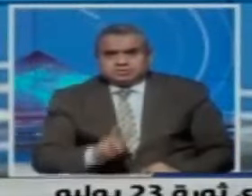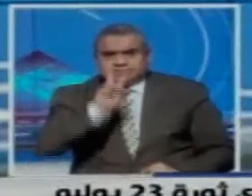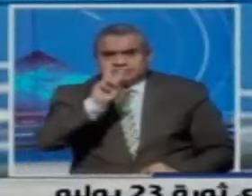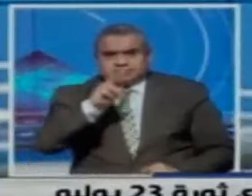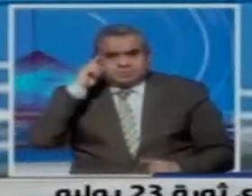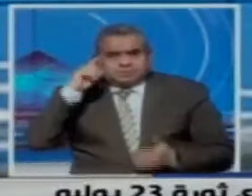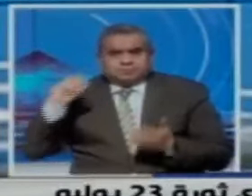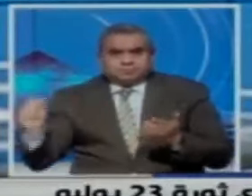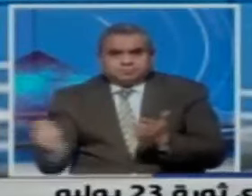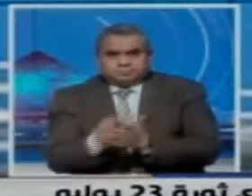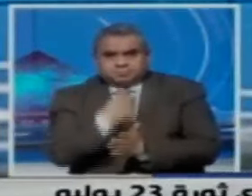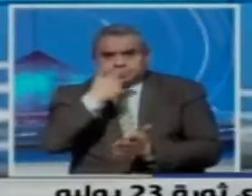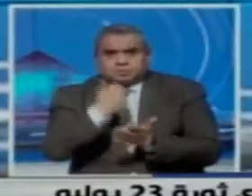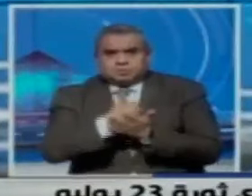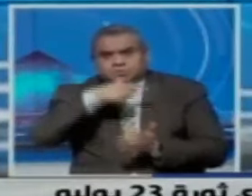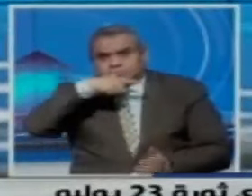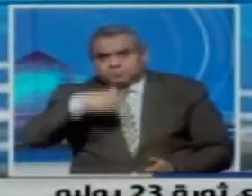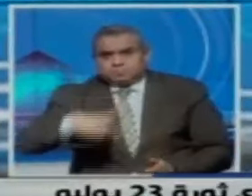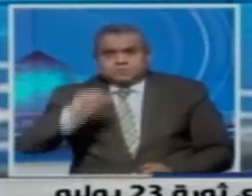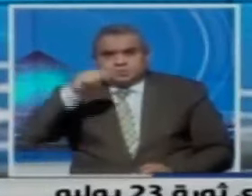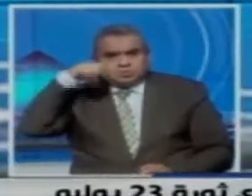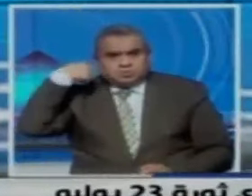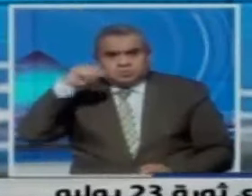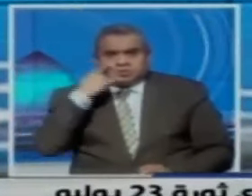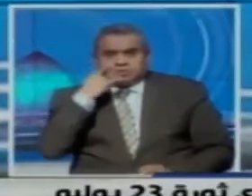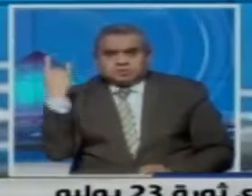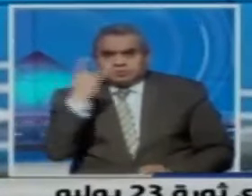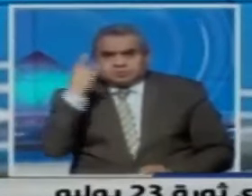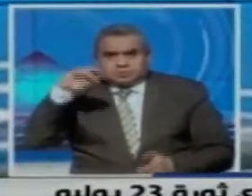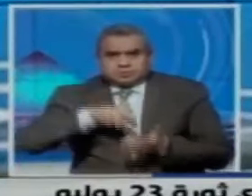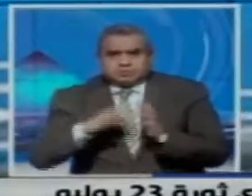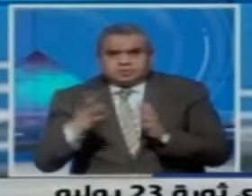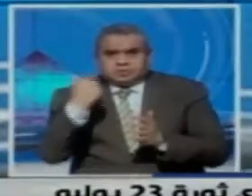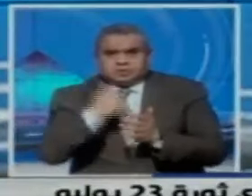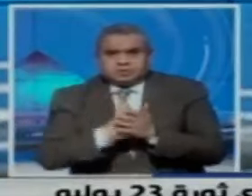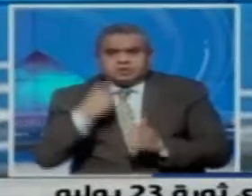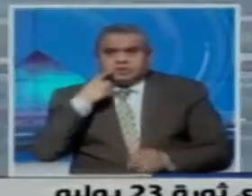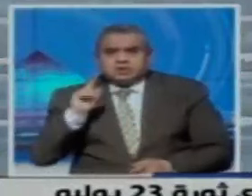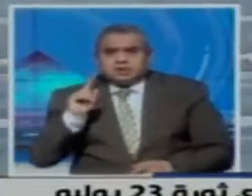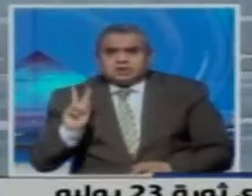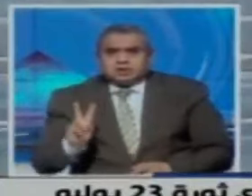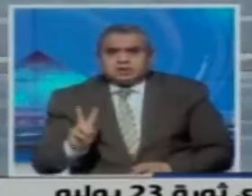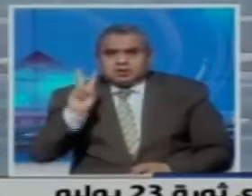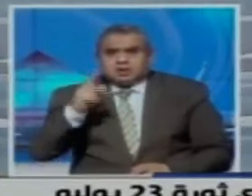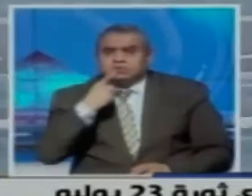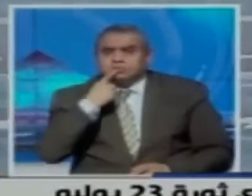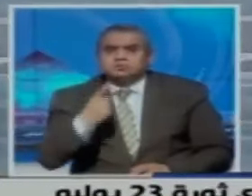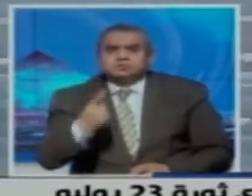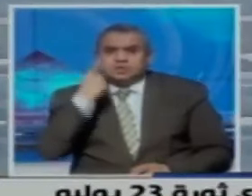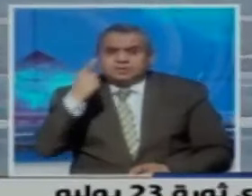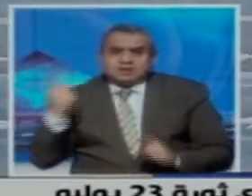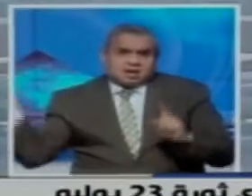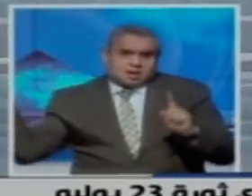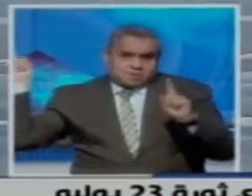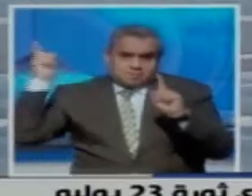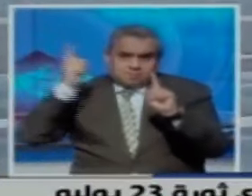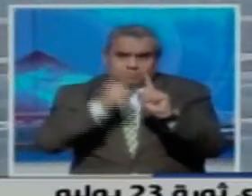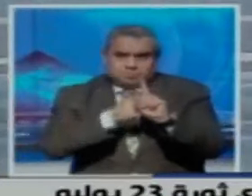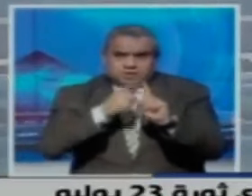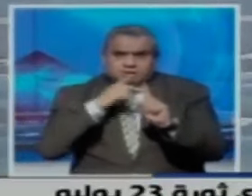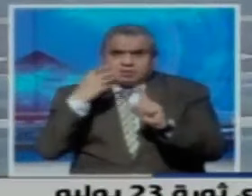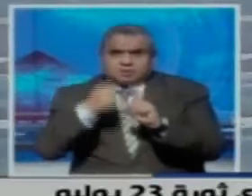ثورة 23 من يوليو المجيدة. وفي برقيته للتهنئة قال وزير الداخلية إن 71 عاما